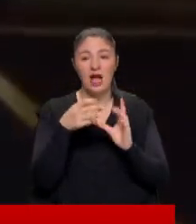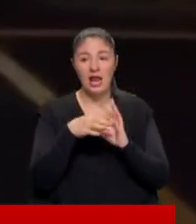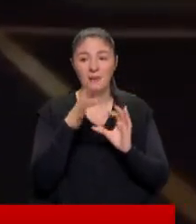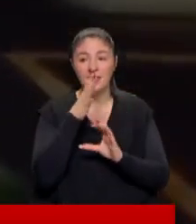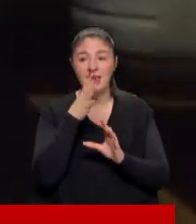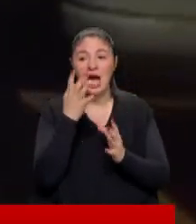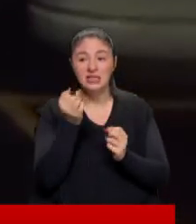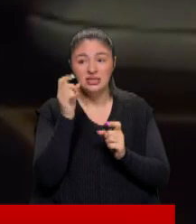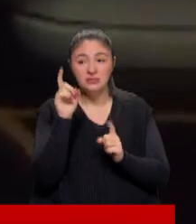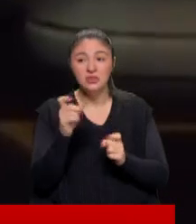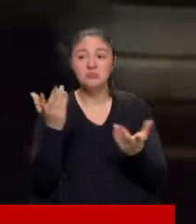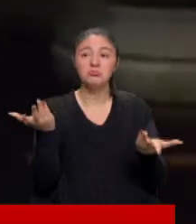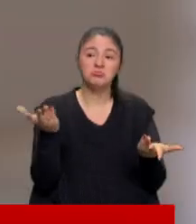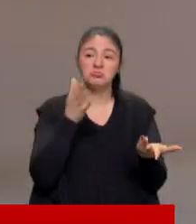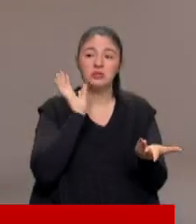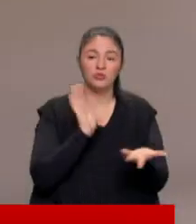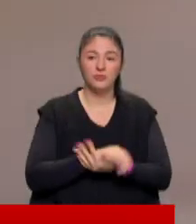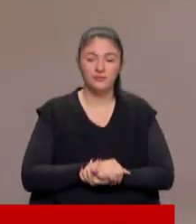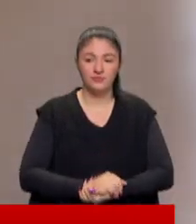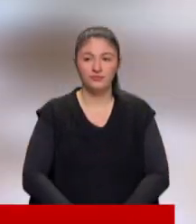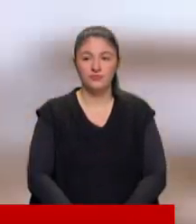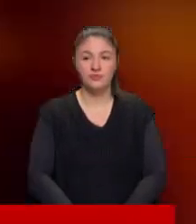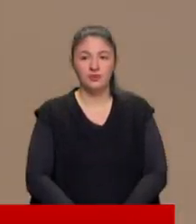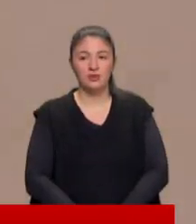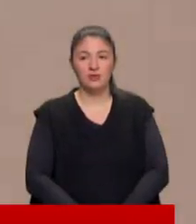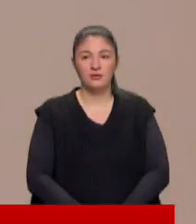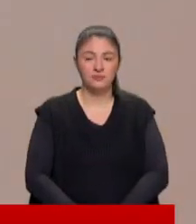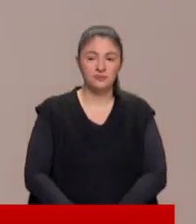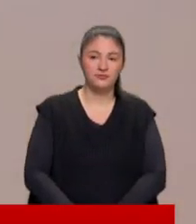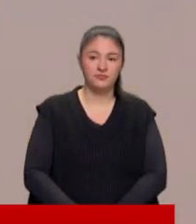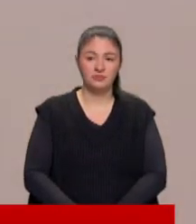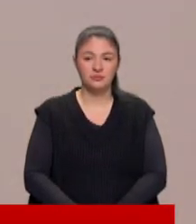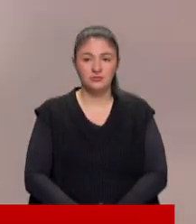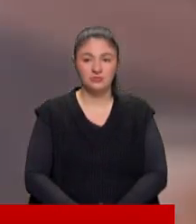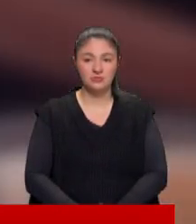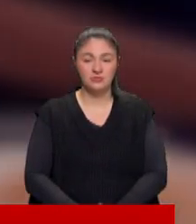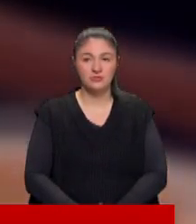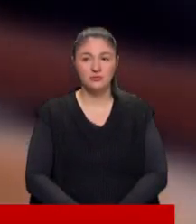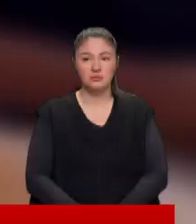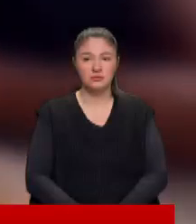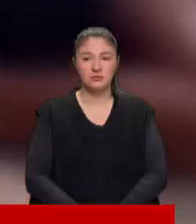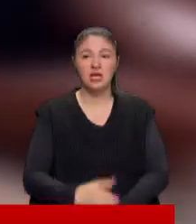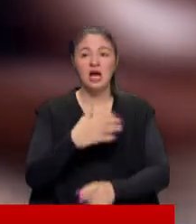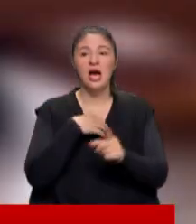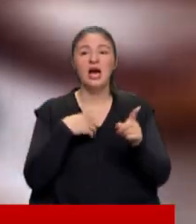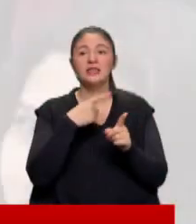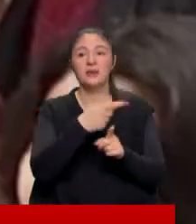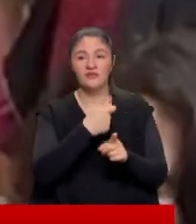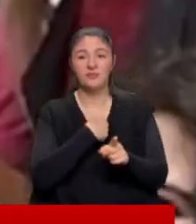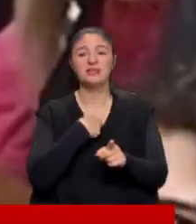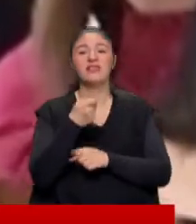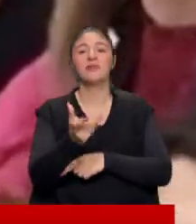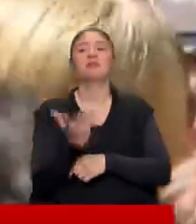bilgi de alındı mı henüz bilinmiyor. Bu benim maaşım, maaşım. Annem bana verir, ben sana vermez miyim?